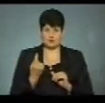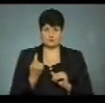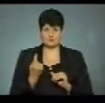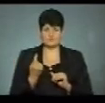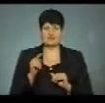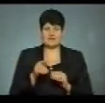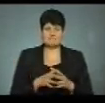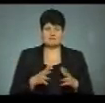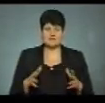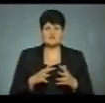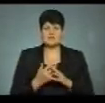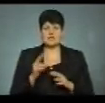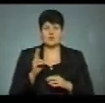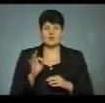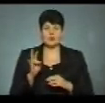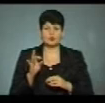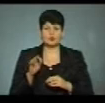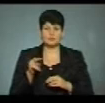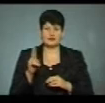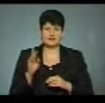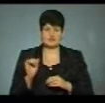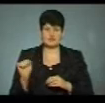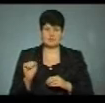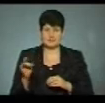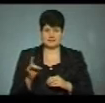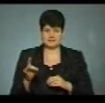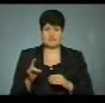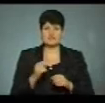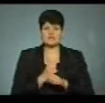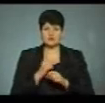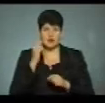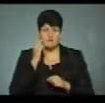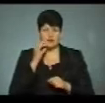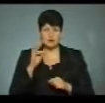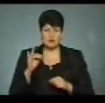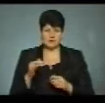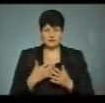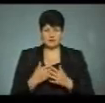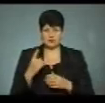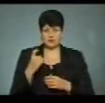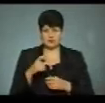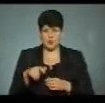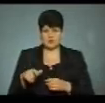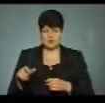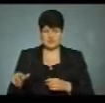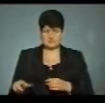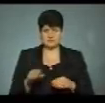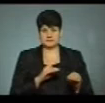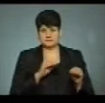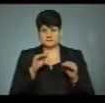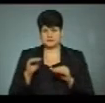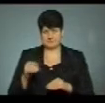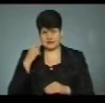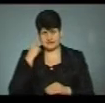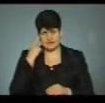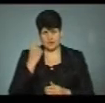тим більше в селі Конопківка Теребовлянського району, в санаторії Медобори близько 100 осіб евакуйованих з